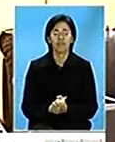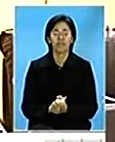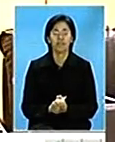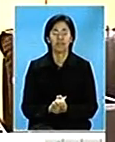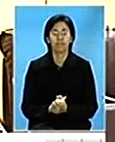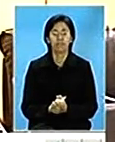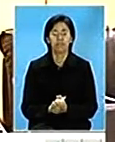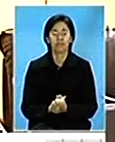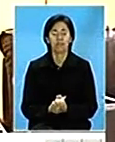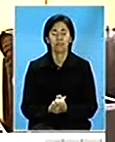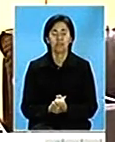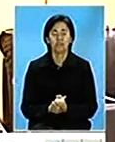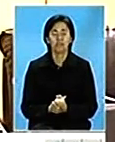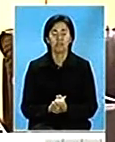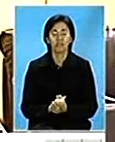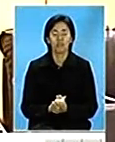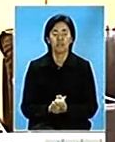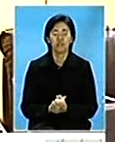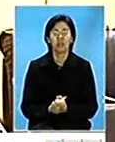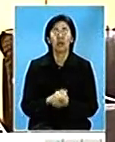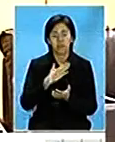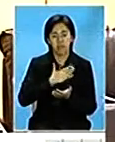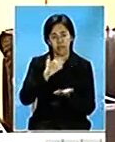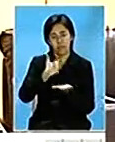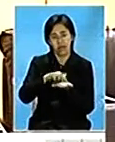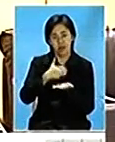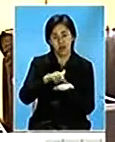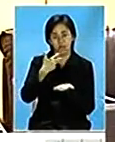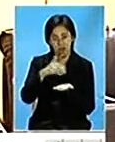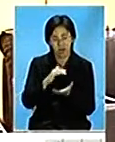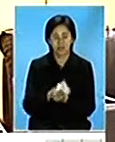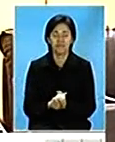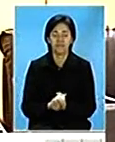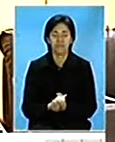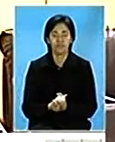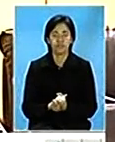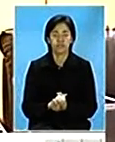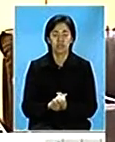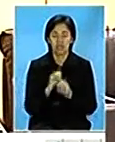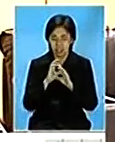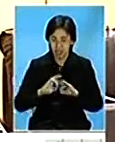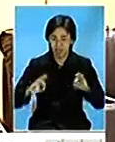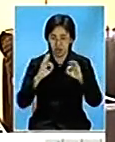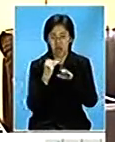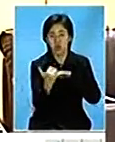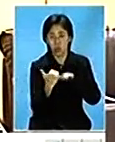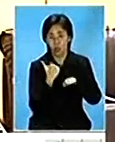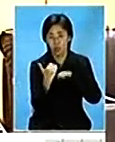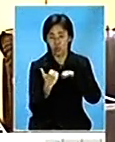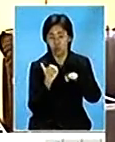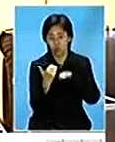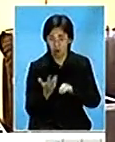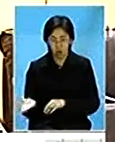ตามที่ได้กล่าวไปแล้วนะครับคือต้องมีปริมาณการจราจรตั้งแ